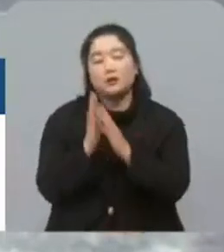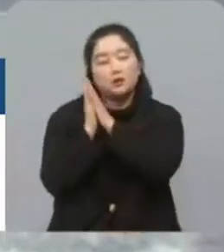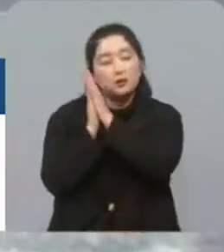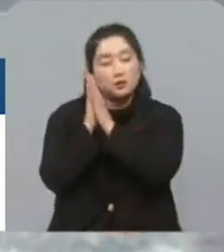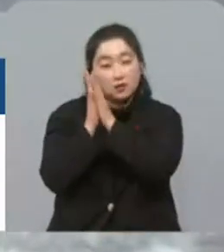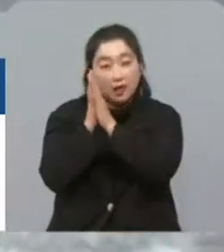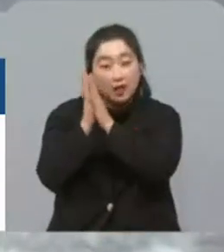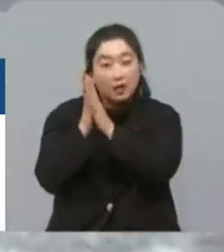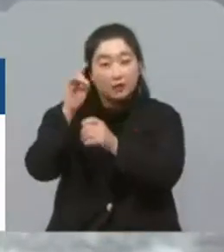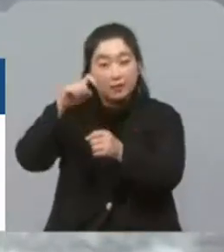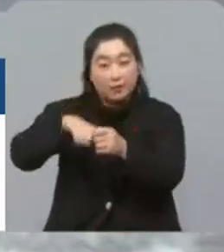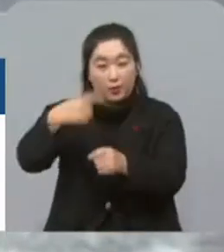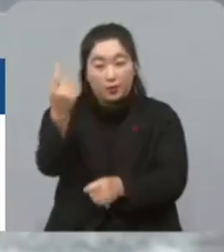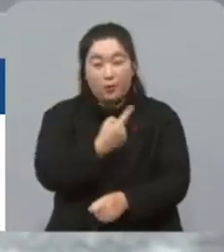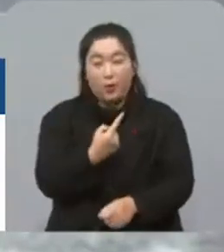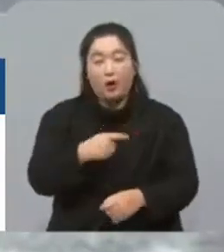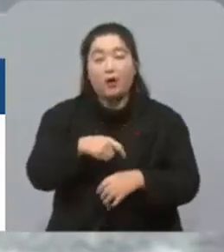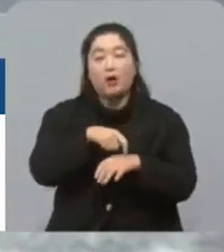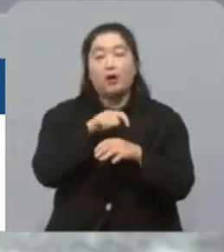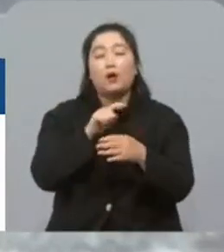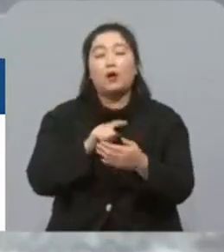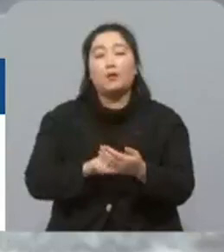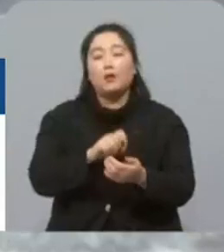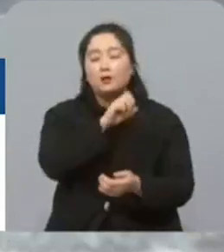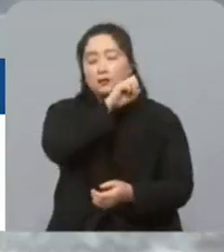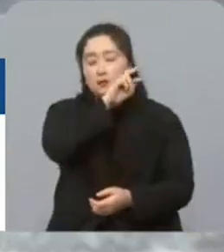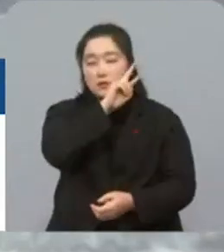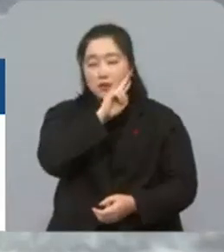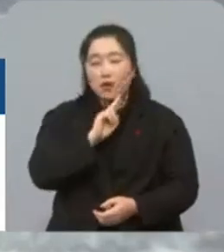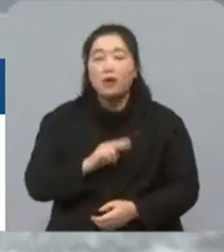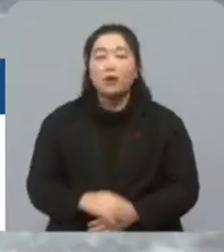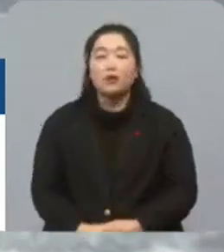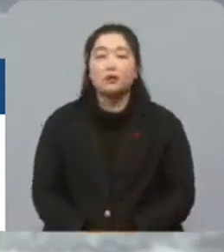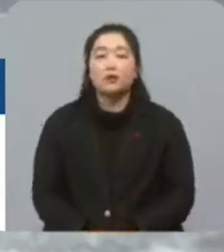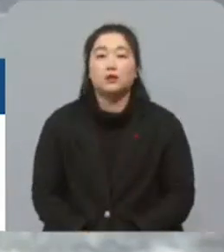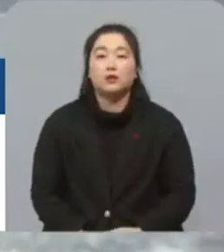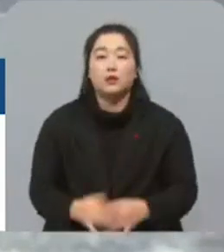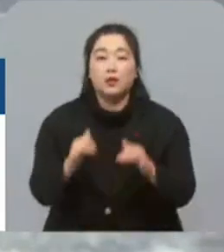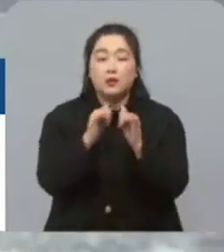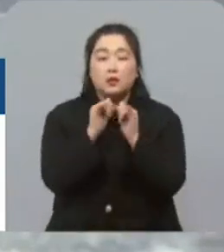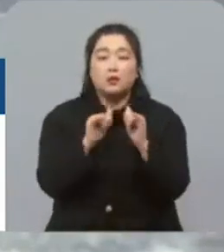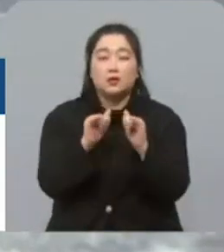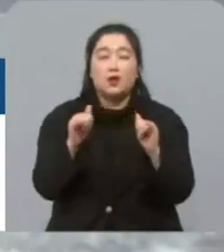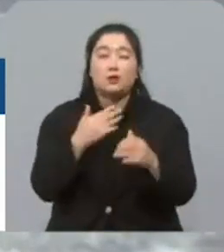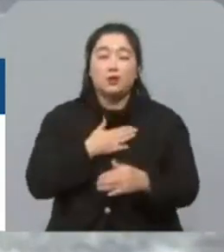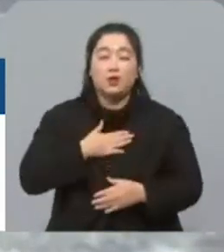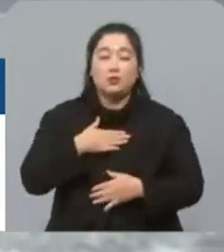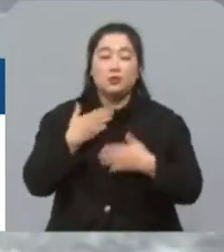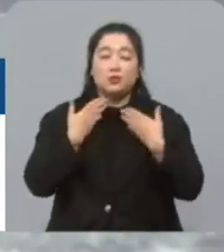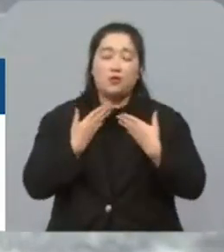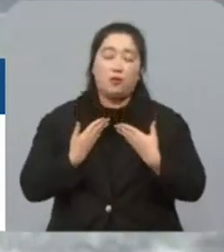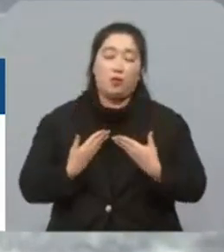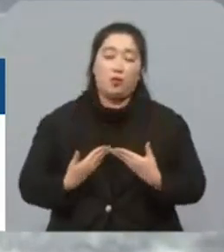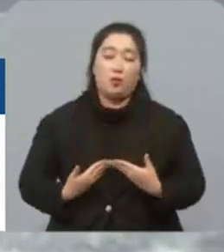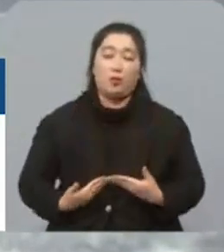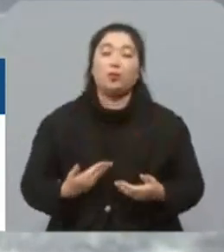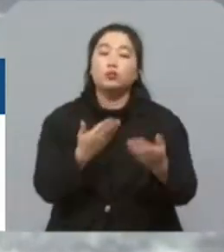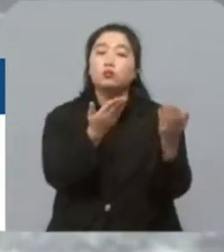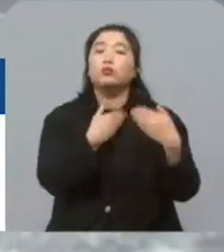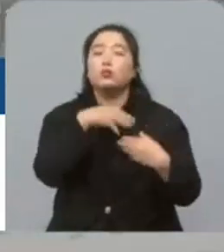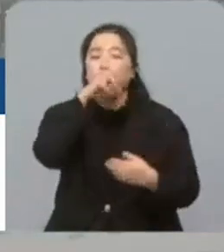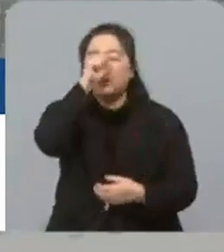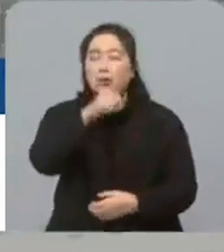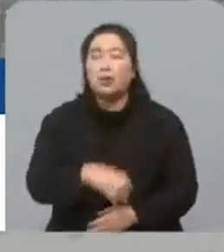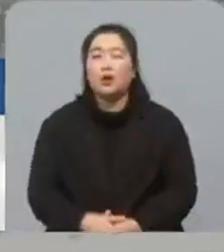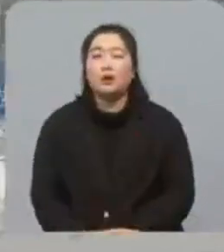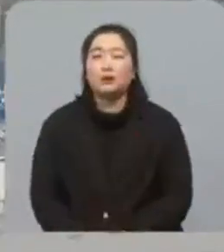힐링하러 왔는데 참 마음이 좀 편안해지고 사람 기분을 굉장히 좀 차분하게 해주는 것 같아서